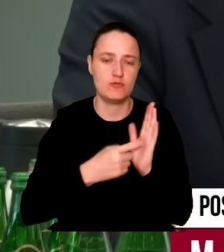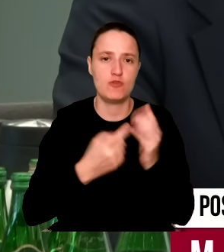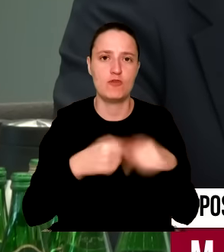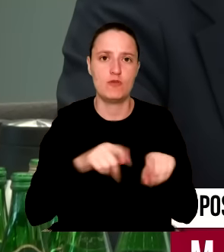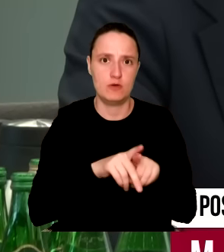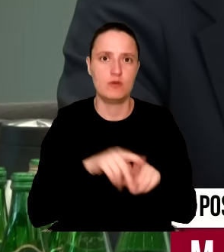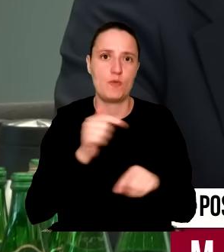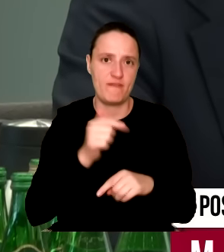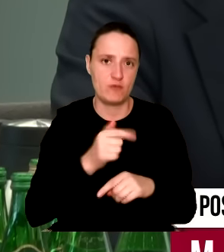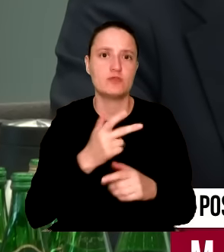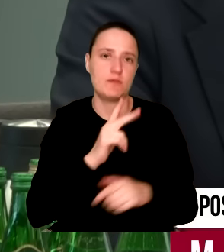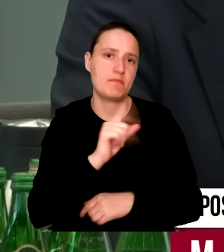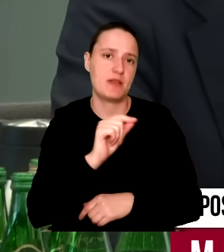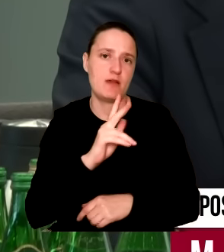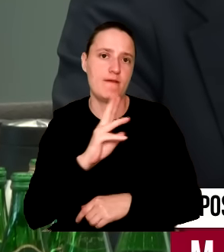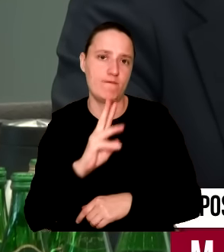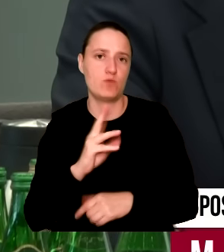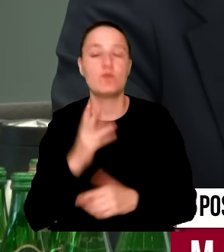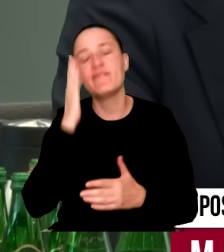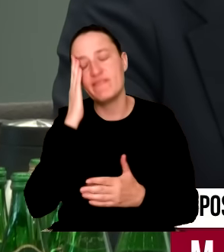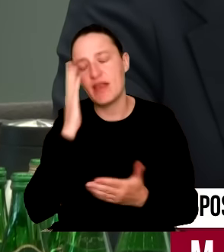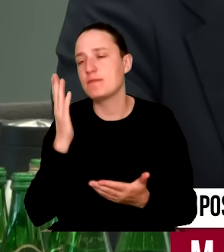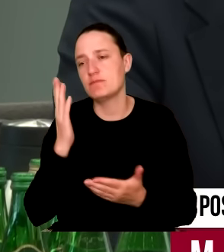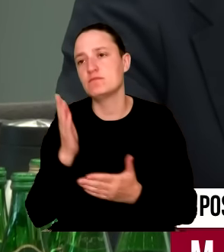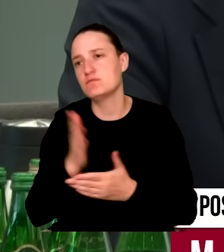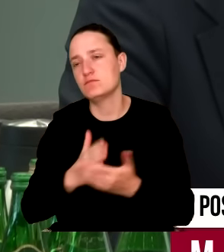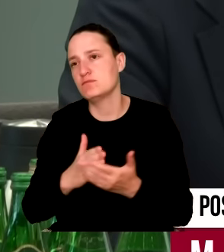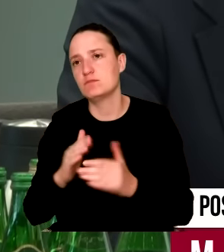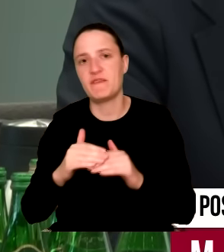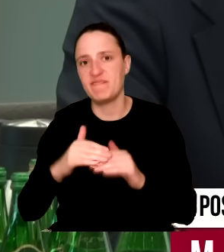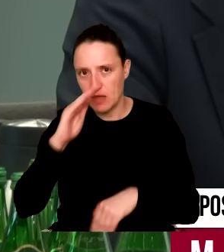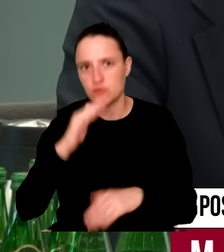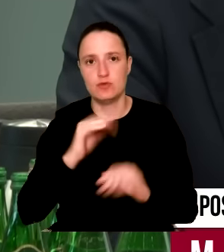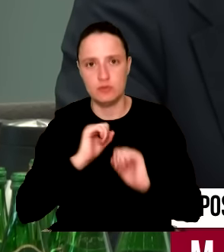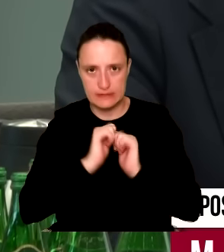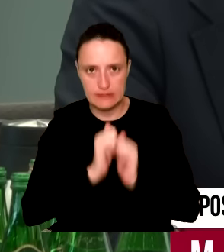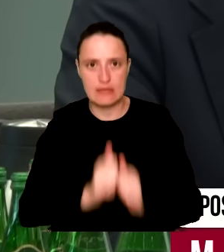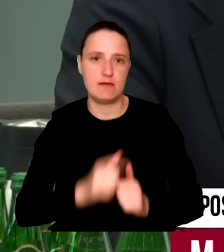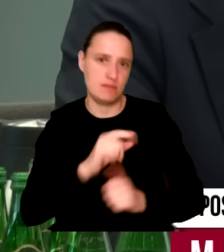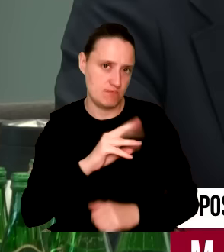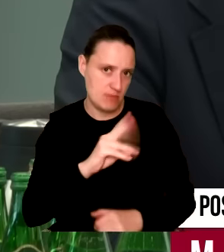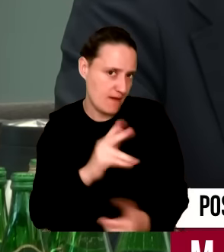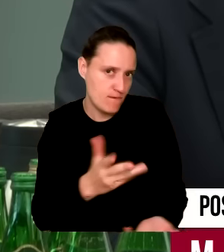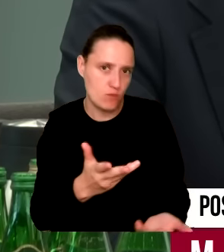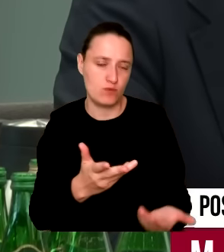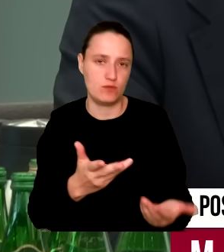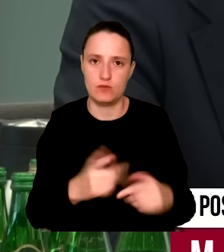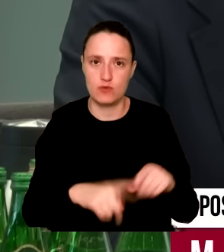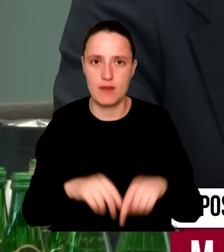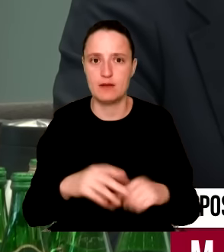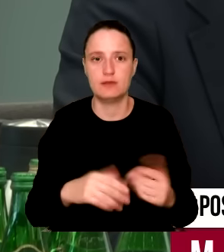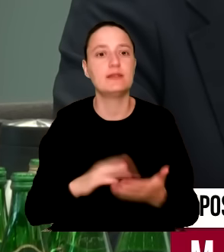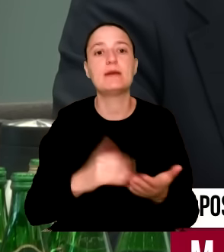PKW odgrywa kluczową rolę i mogę powiedzieć że na przykład zebranie